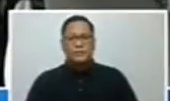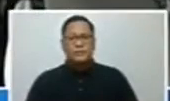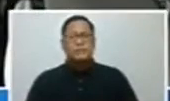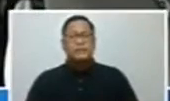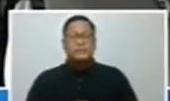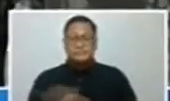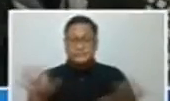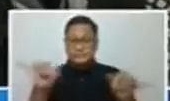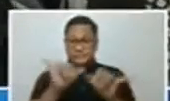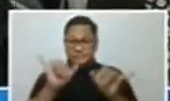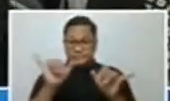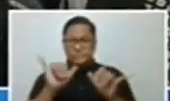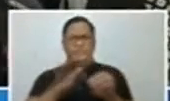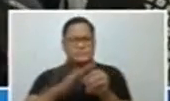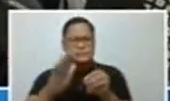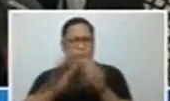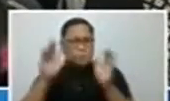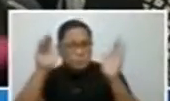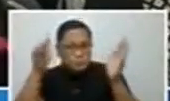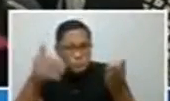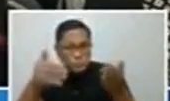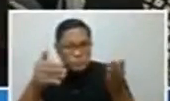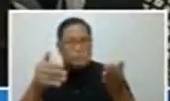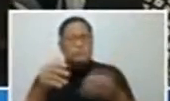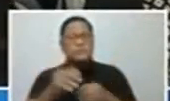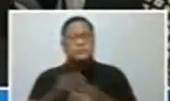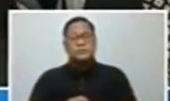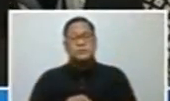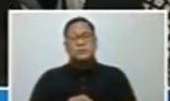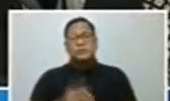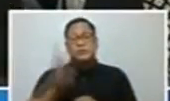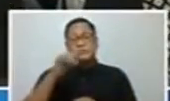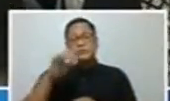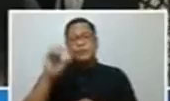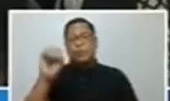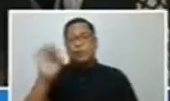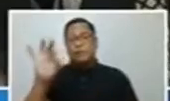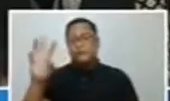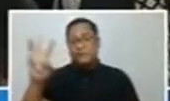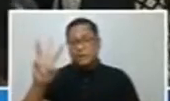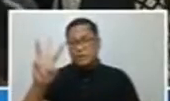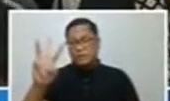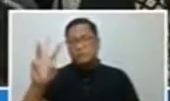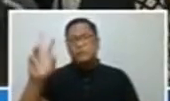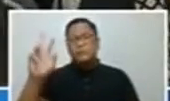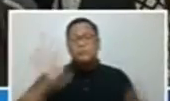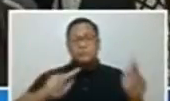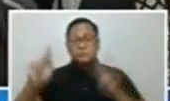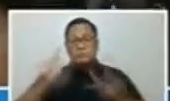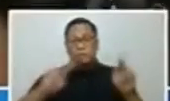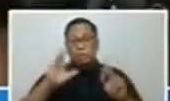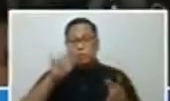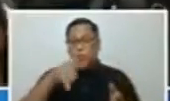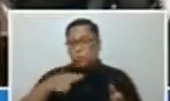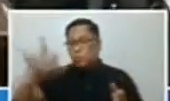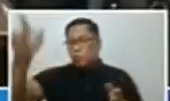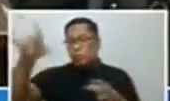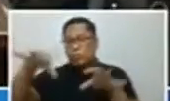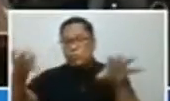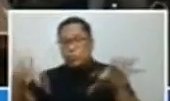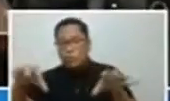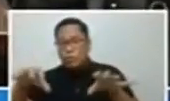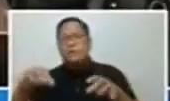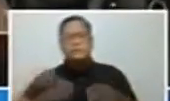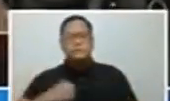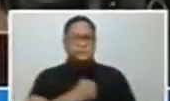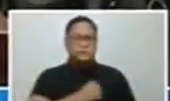bansa, maraming stranded OFWs ang apektado, nawala ng hanap buhay at naharap sa depresyon dahil sa COVID-19.